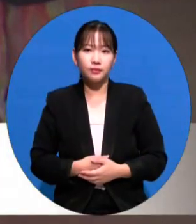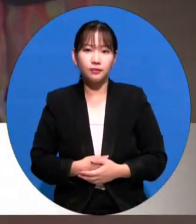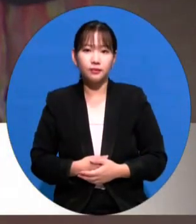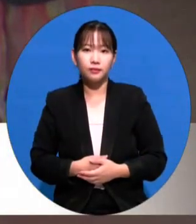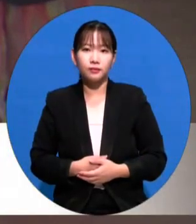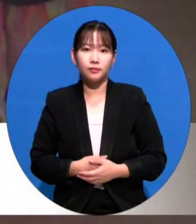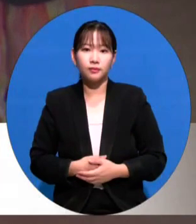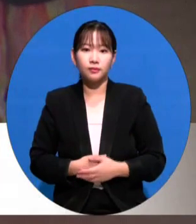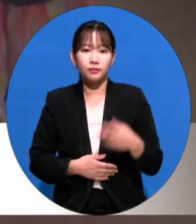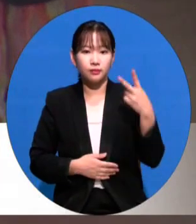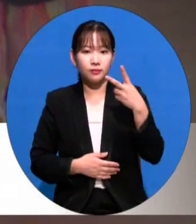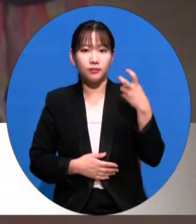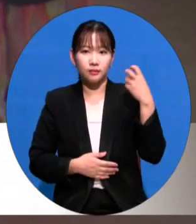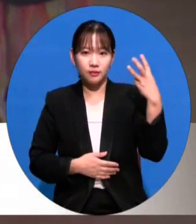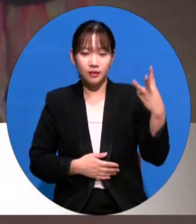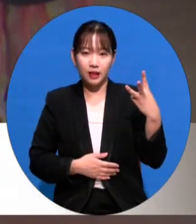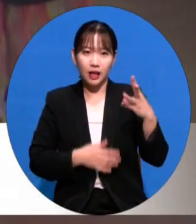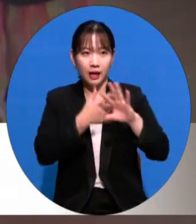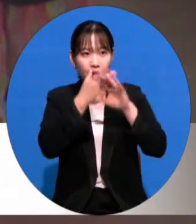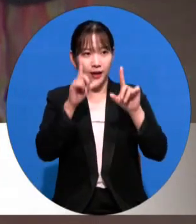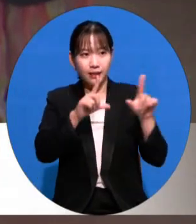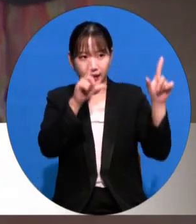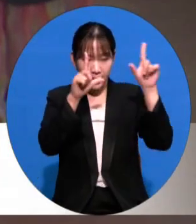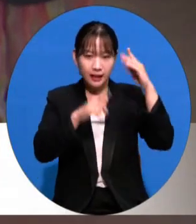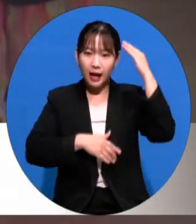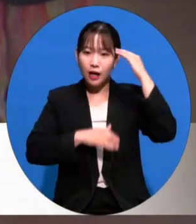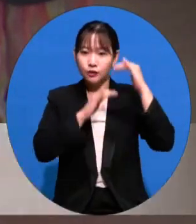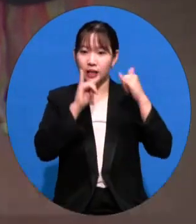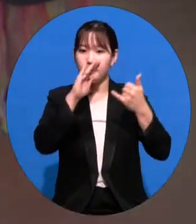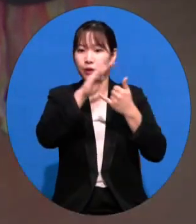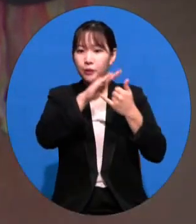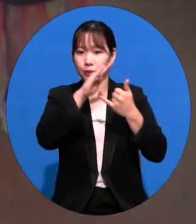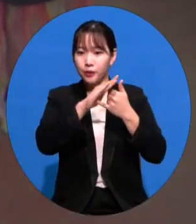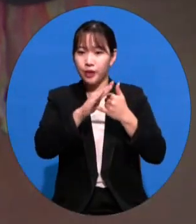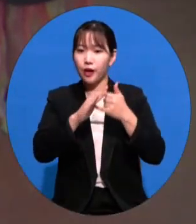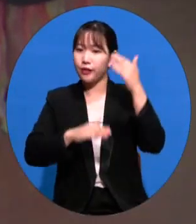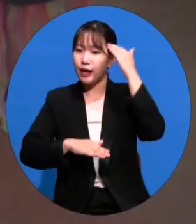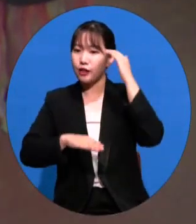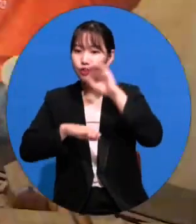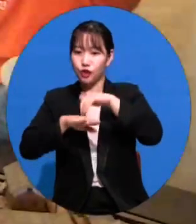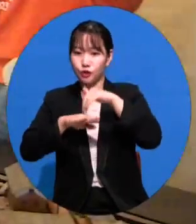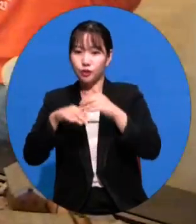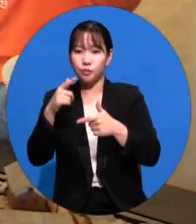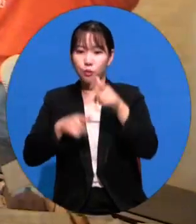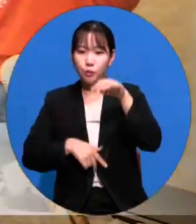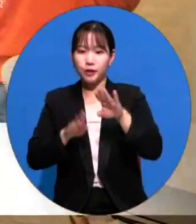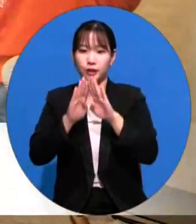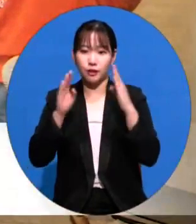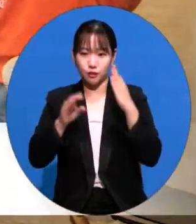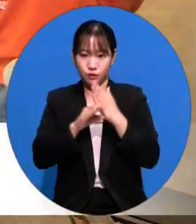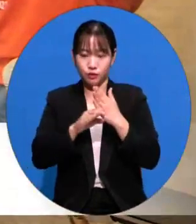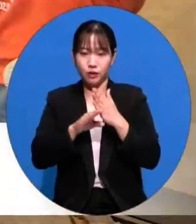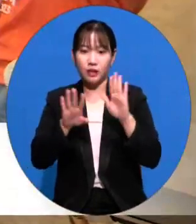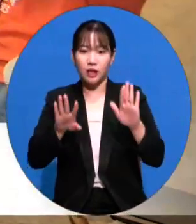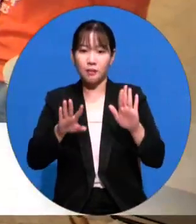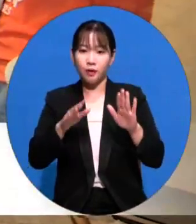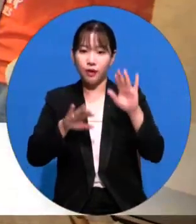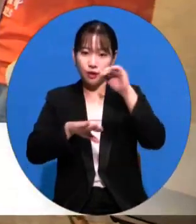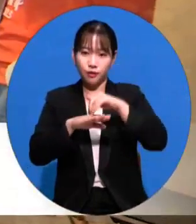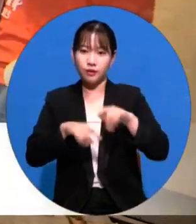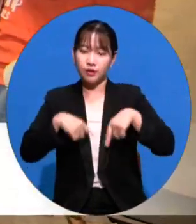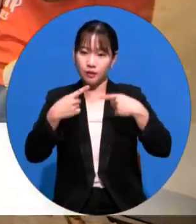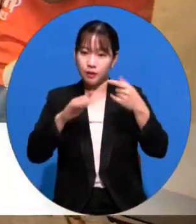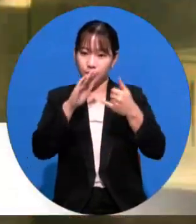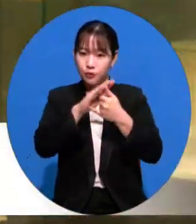다음 뉴스입니다. 2023 재외동포 청소년 모국 연수가 목포에서도 열리고 있습니다. 이번 연수에 참가한